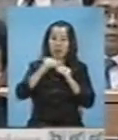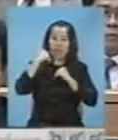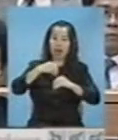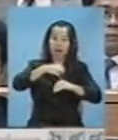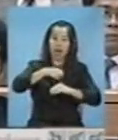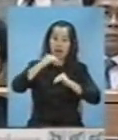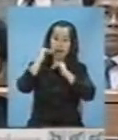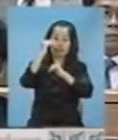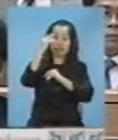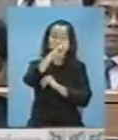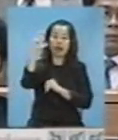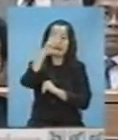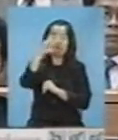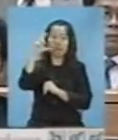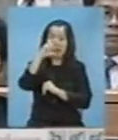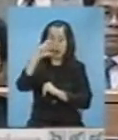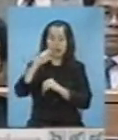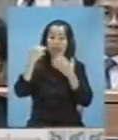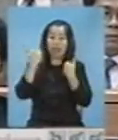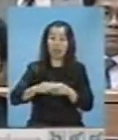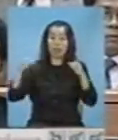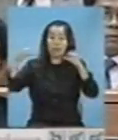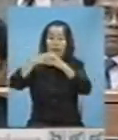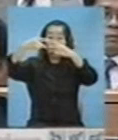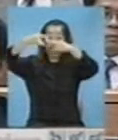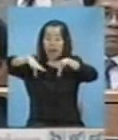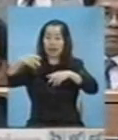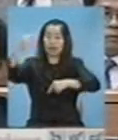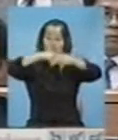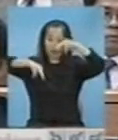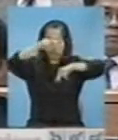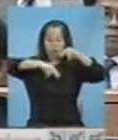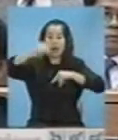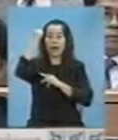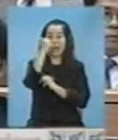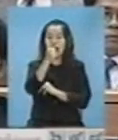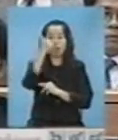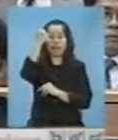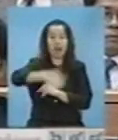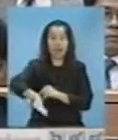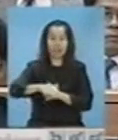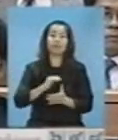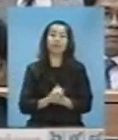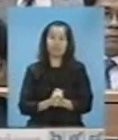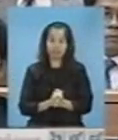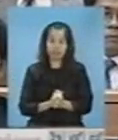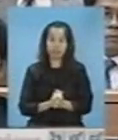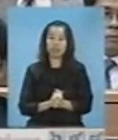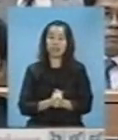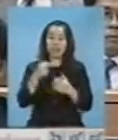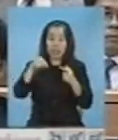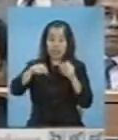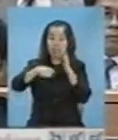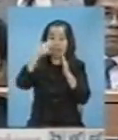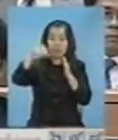เสียงเอาไว้และฝ่ายค้านจะได้ตรวจสอบนายกรัฐมนตรีไม่ได้นี่